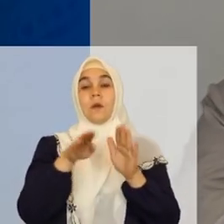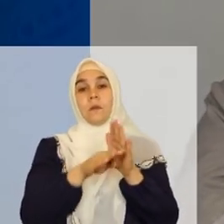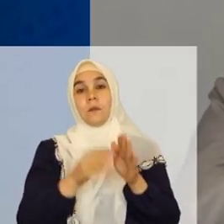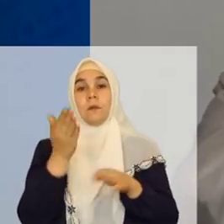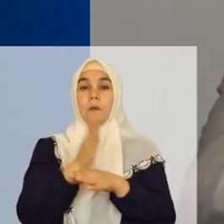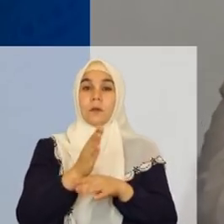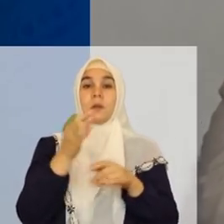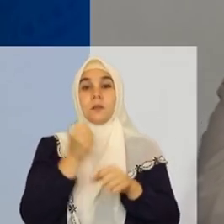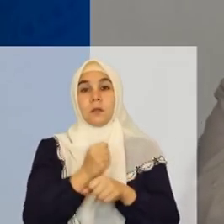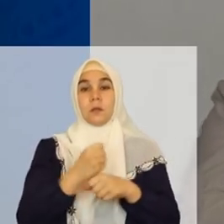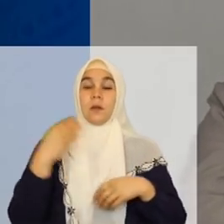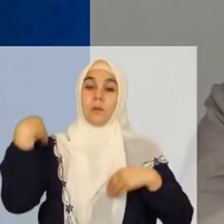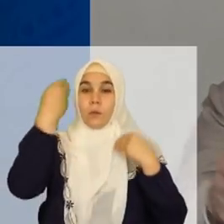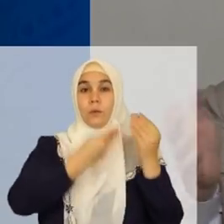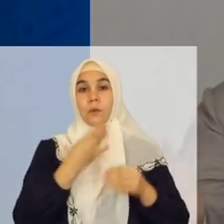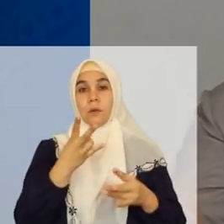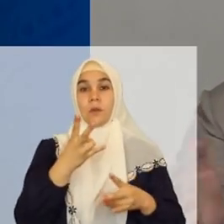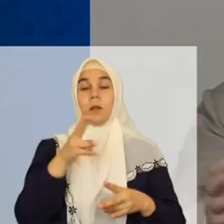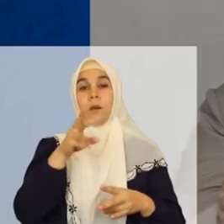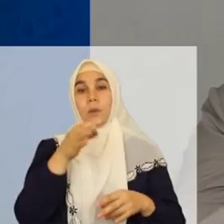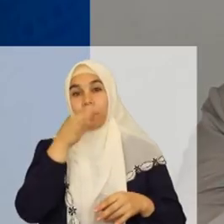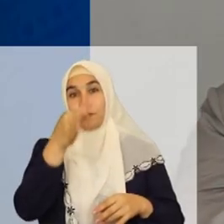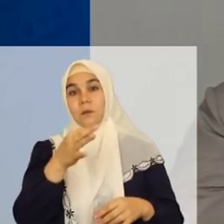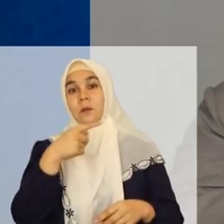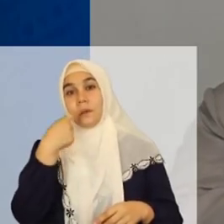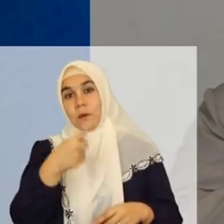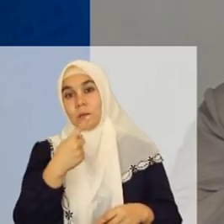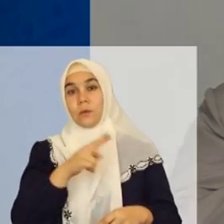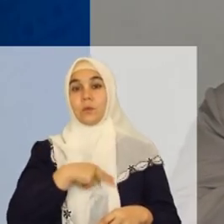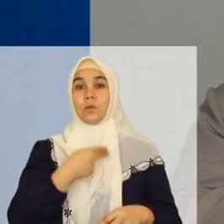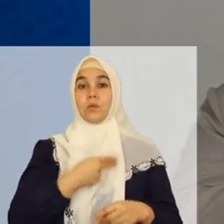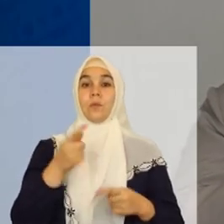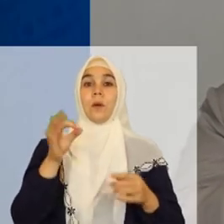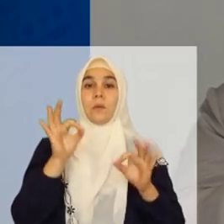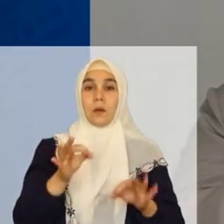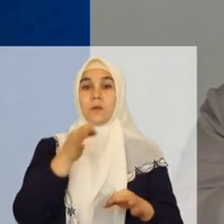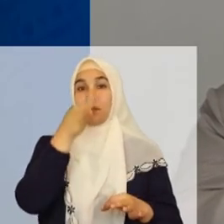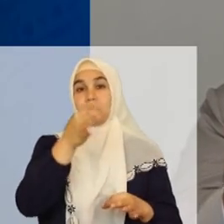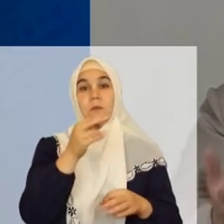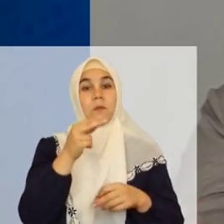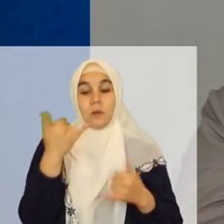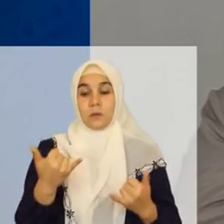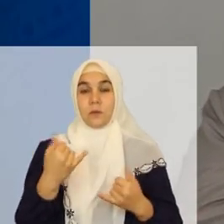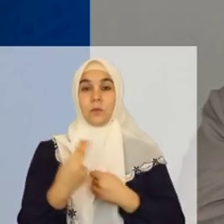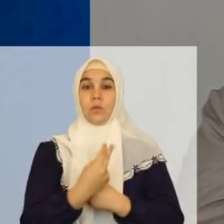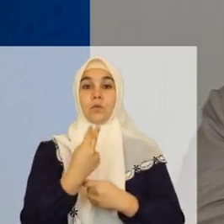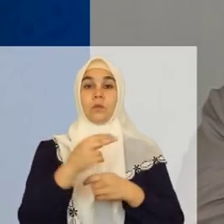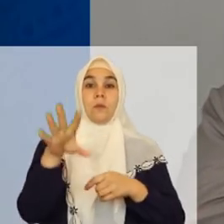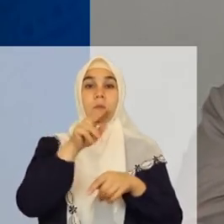vojibi bu, ihromni buna qilib kiyasan, labbaykani buna qilib aytasan deymizu, qalbingni bundoq tutasan degan gapni endi